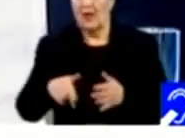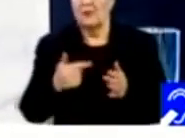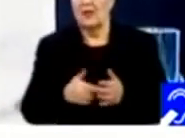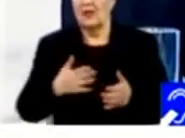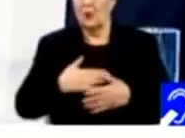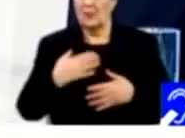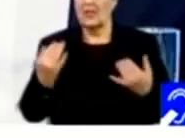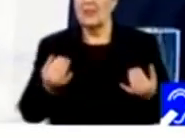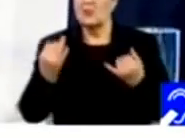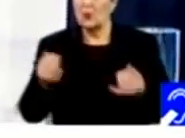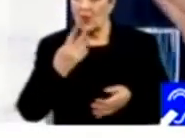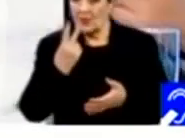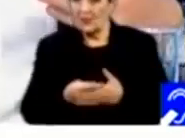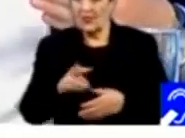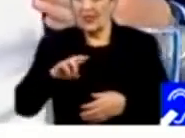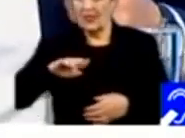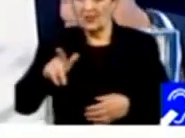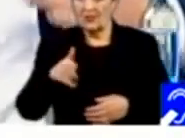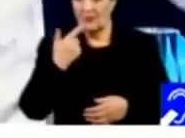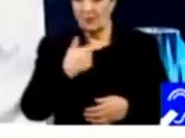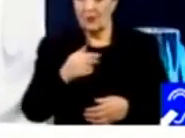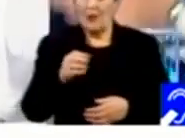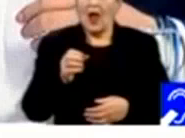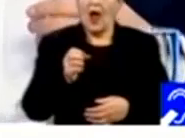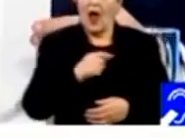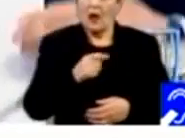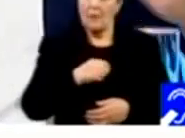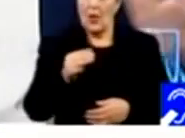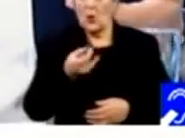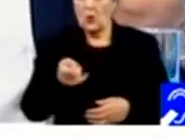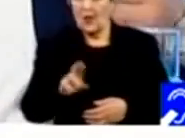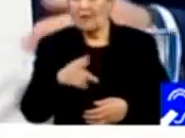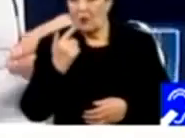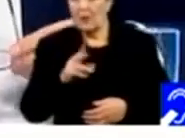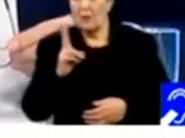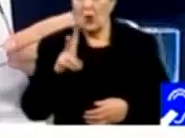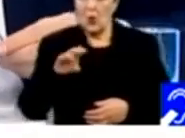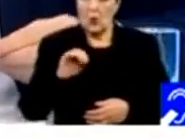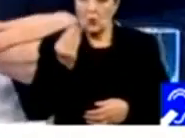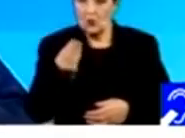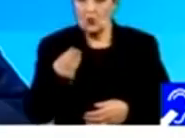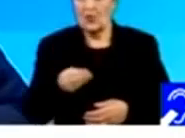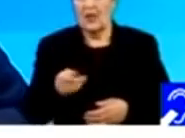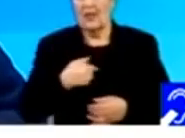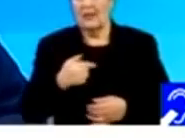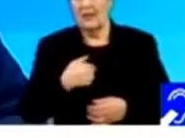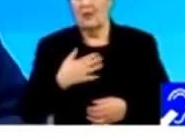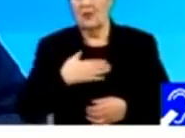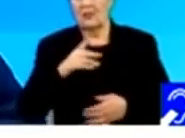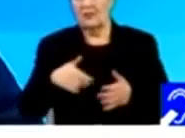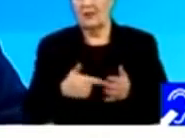istorice. Că vorbim de Iași, că vorbim de Alba Iulia, că vorbim despre Cluj, capitala noastră culturală sau